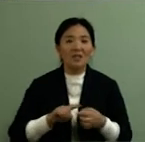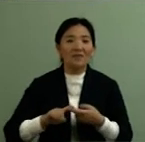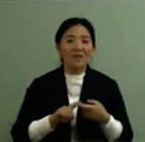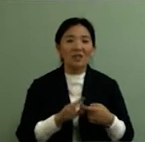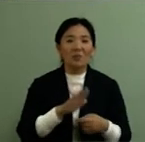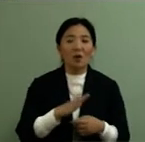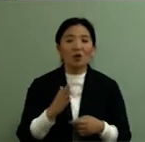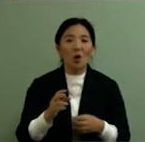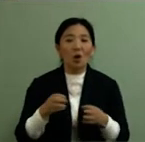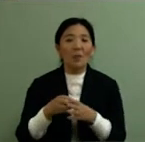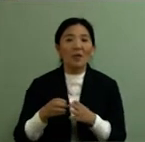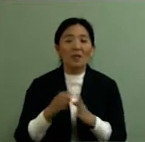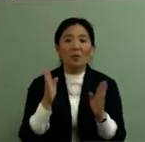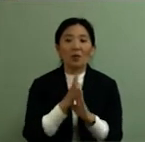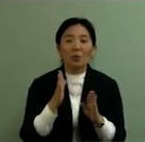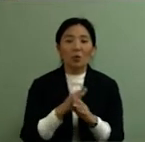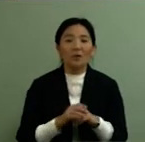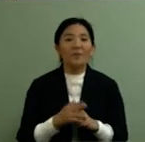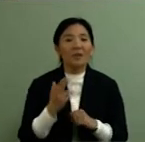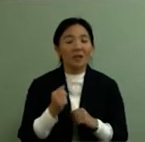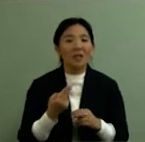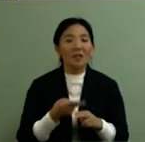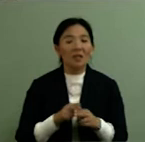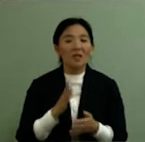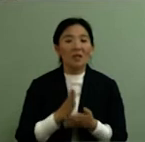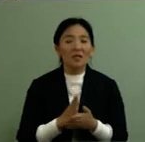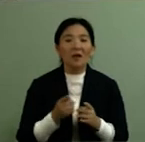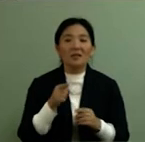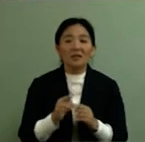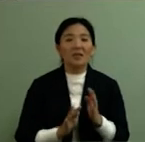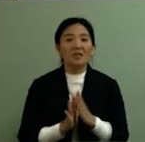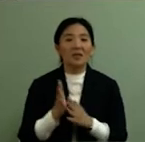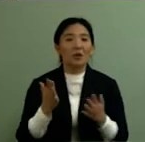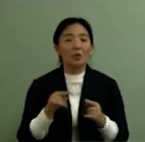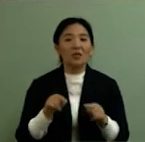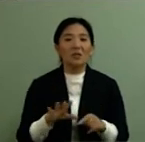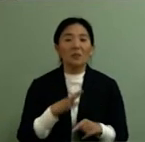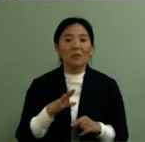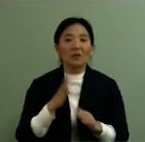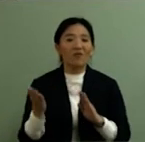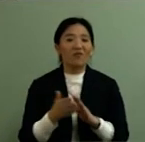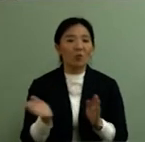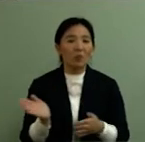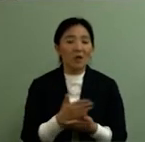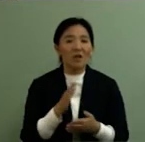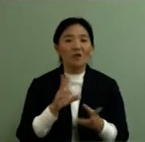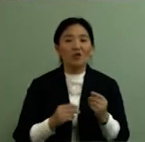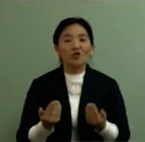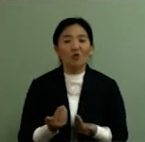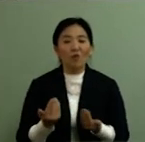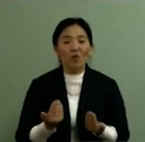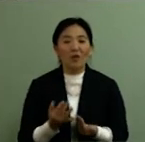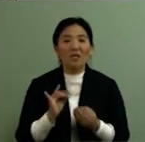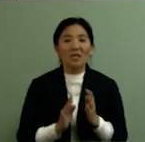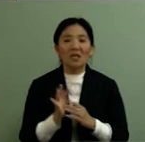связи между компонентами природы? Конечно, происходит. Те растения, которые здесь росли, вырубаются, а значит, животные